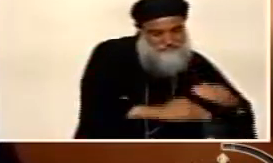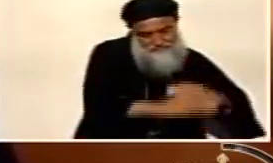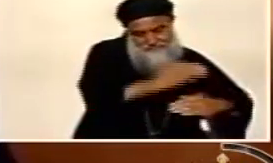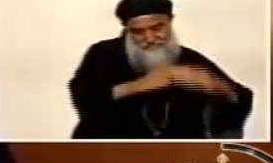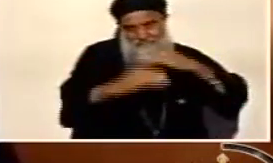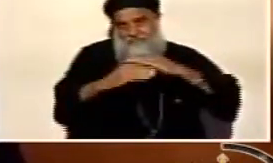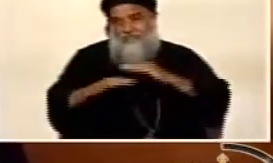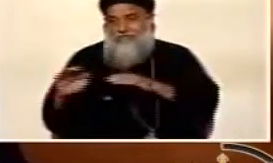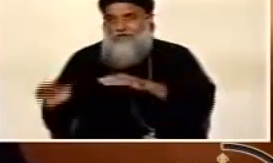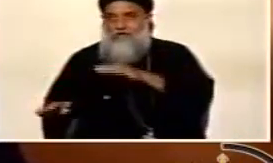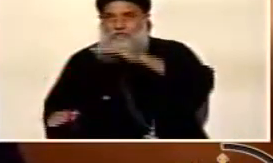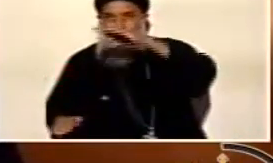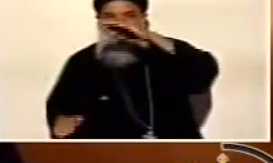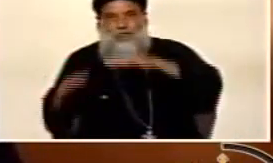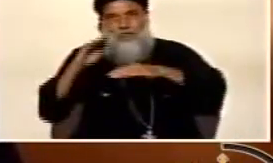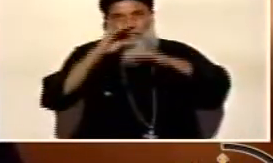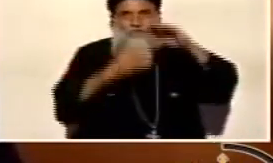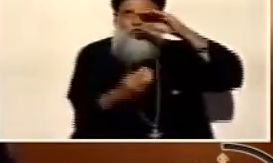يعني اول